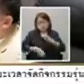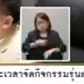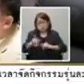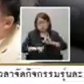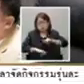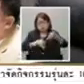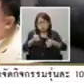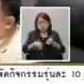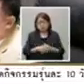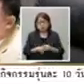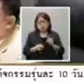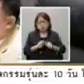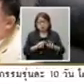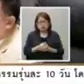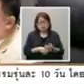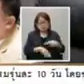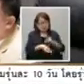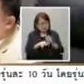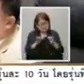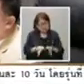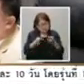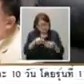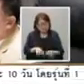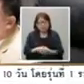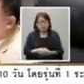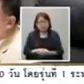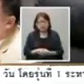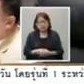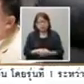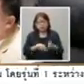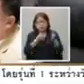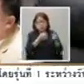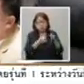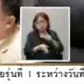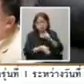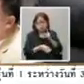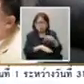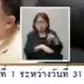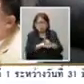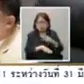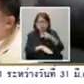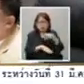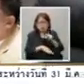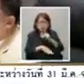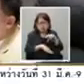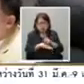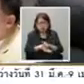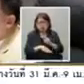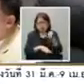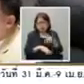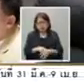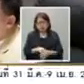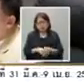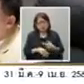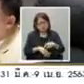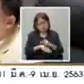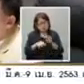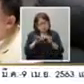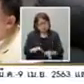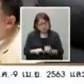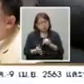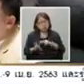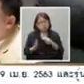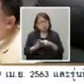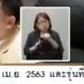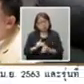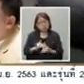ท้วงในคำวินิจฉัยของท่านประธานไปเรื่อยๆอย่างนี้ไม่ได้คำวินิจฉัยของท่านประธานถือเป็นอันสิ้นสุดจบได้แล้วนะคะเรื่องนี้แล้วก